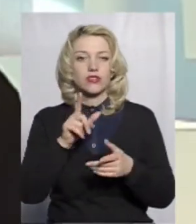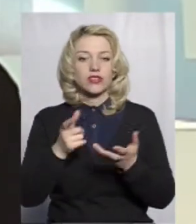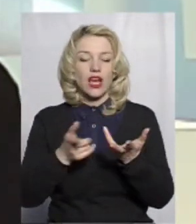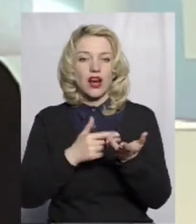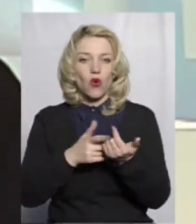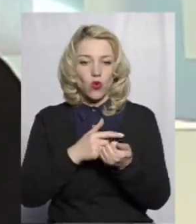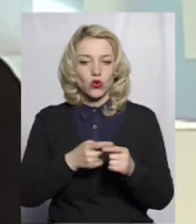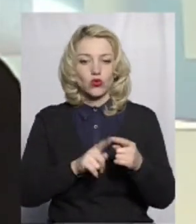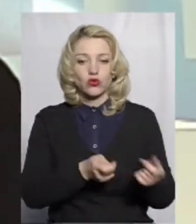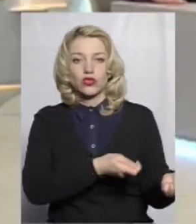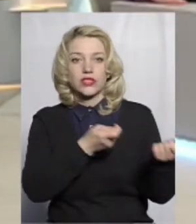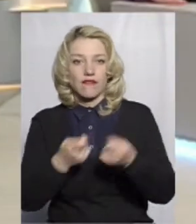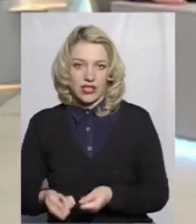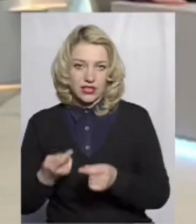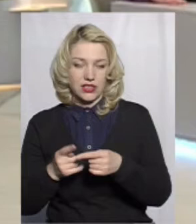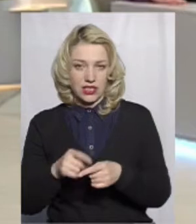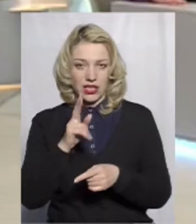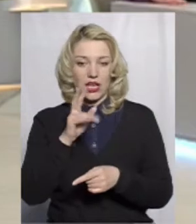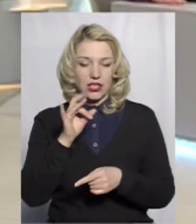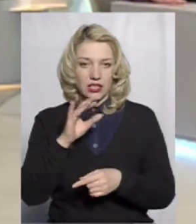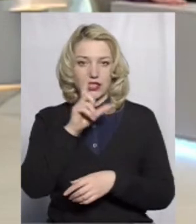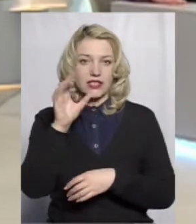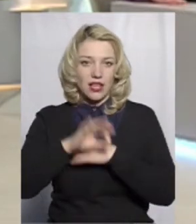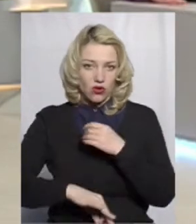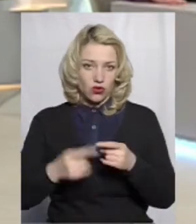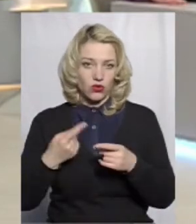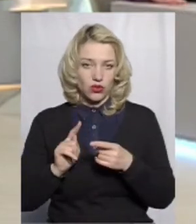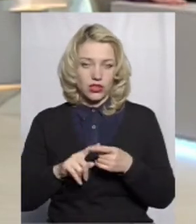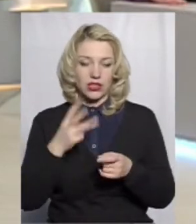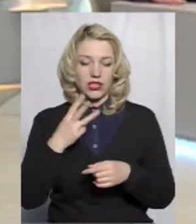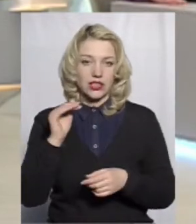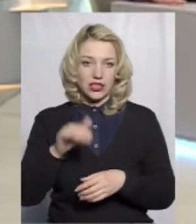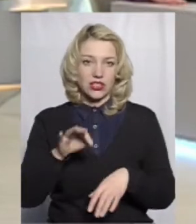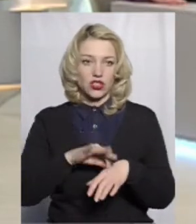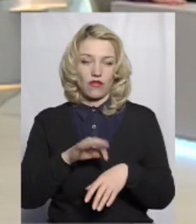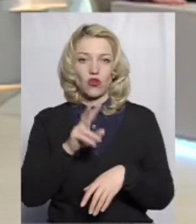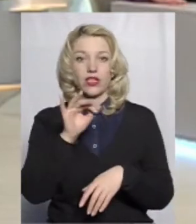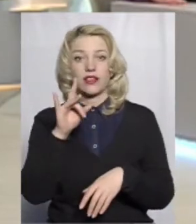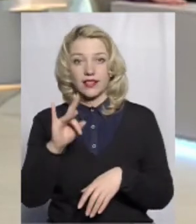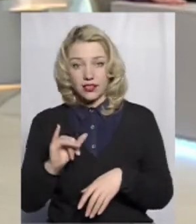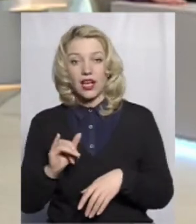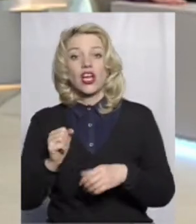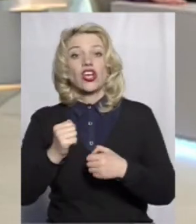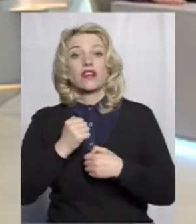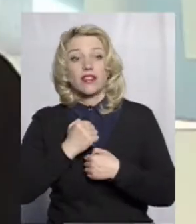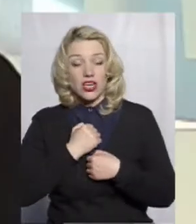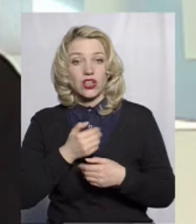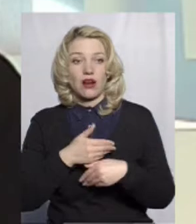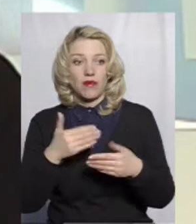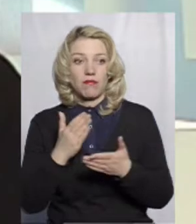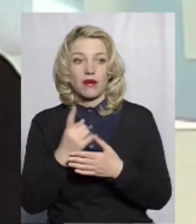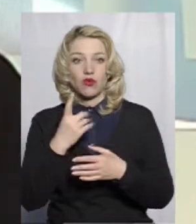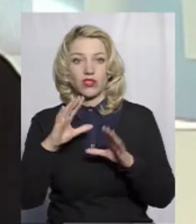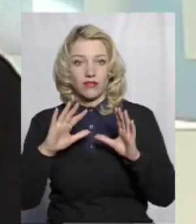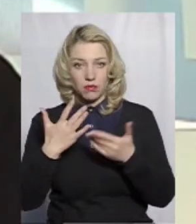кору. Ви правильно сказали, що на сьогодні це близько 3 тисяч хворих на кір. На жаль, ще ми маємо один